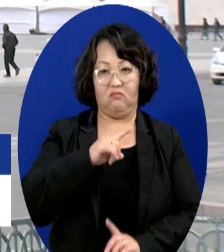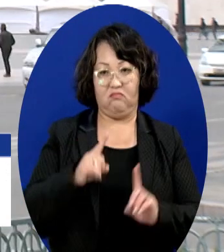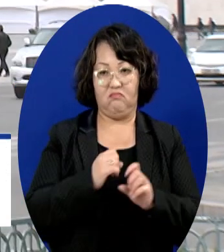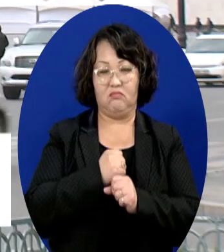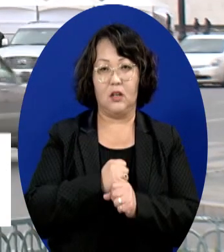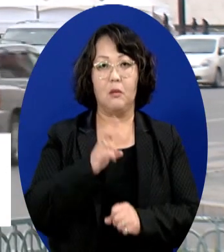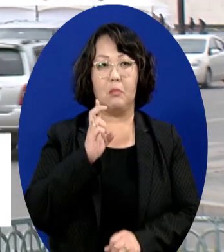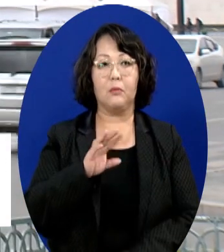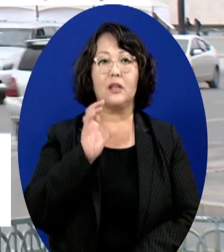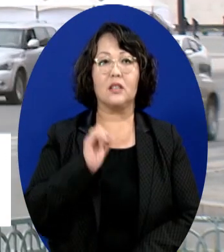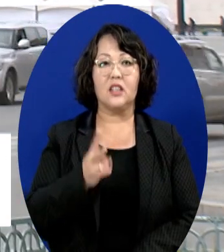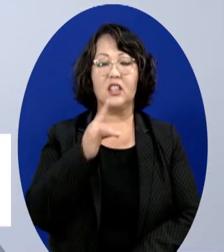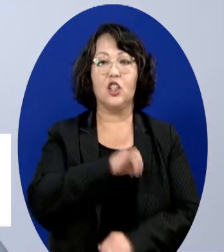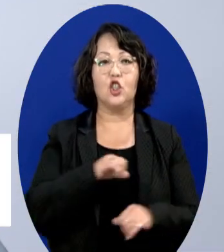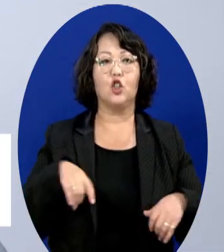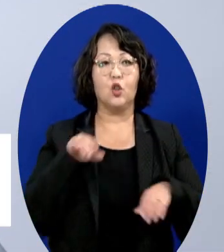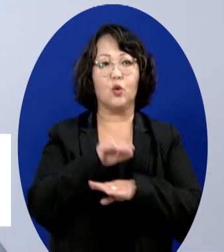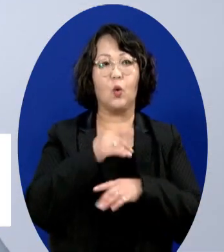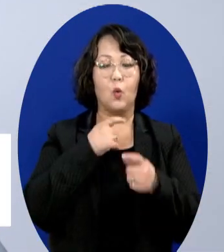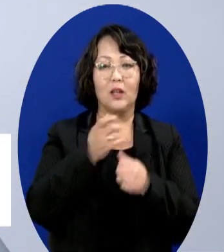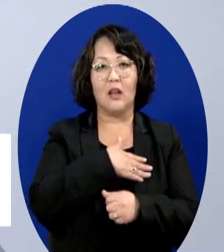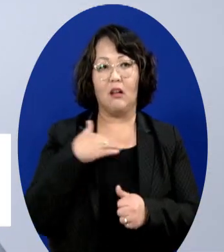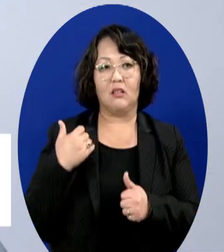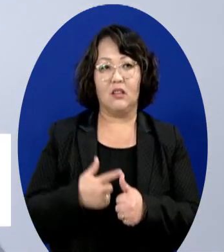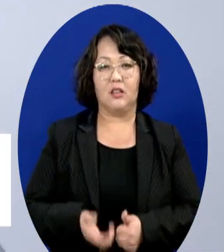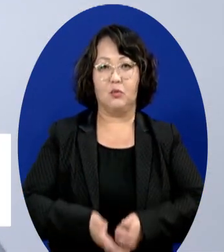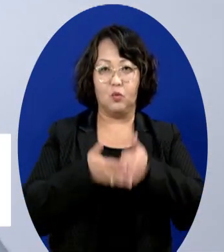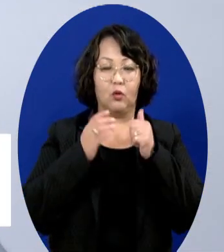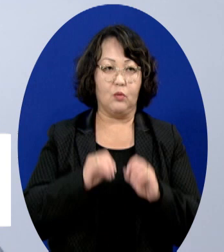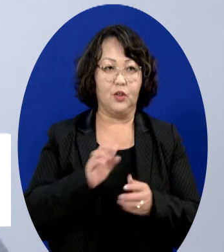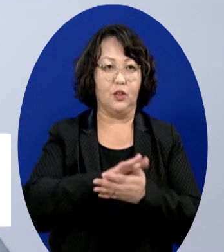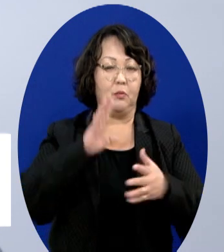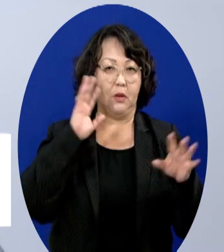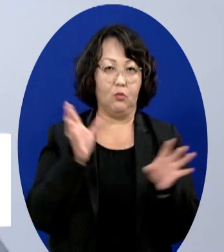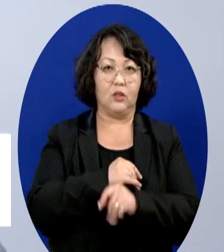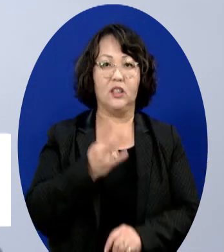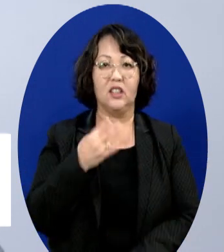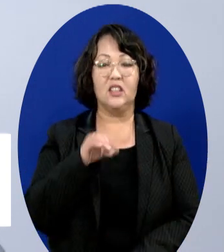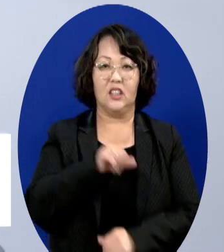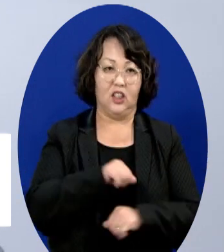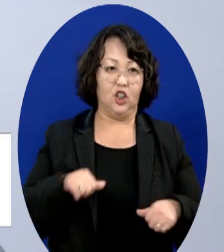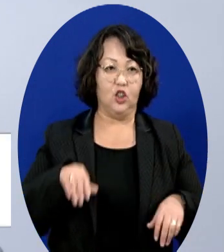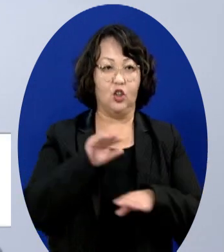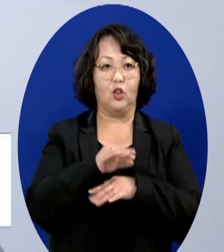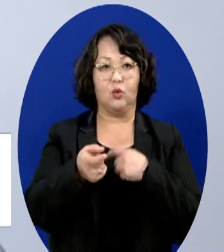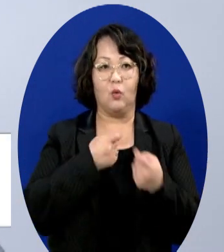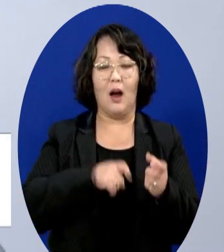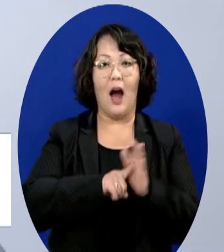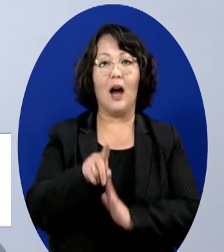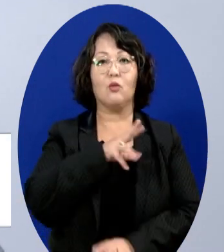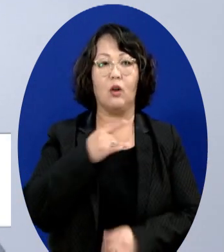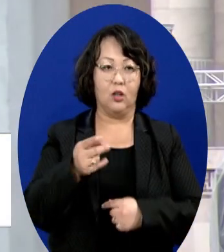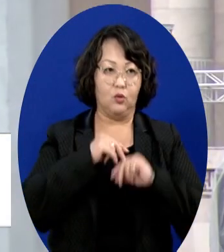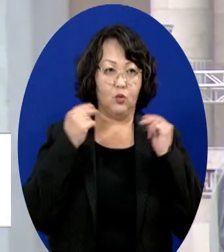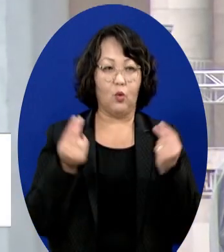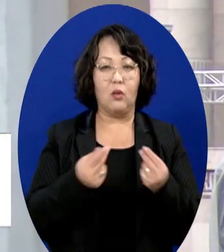Монгол ард намын удирдах зөвлөлийн хувьд нийслэлийн засаг даргын үүрэг гүйцэтгэгч Батбайсгалан нийслэлийн иргэдийн төлөөлөгчдийн хурлын даргад нэр